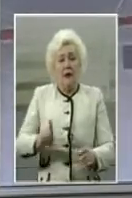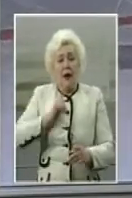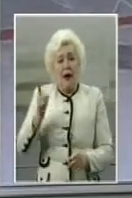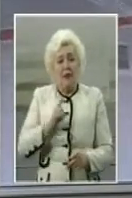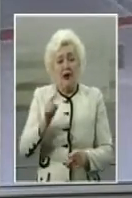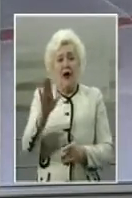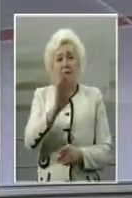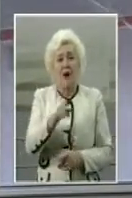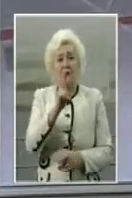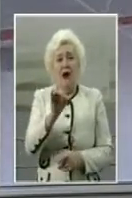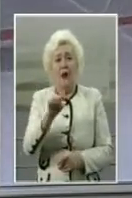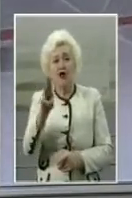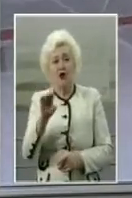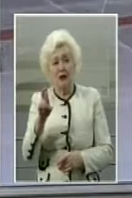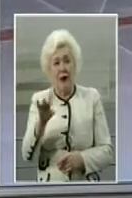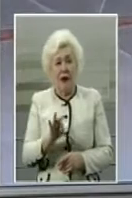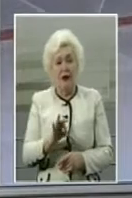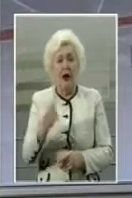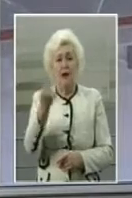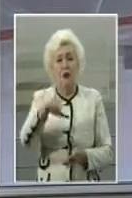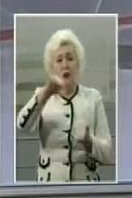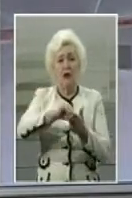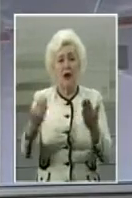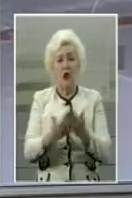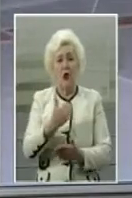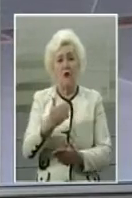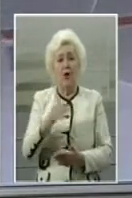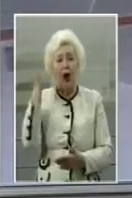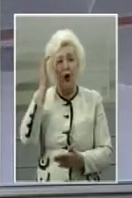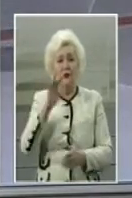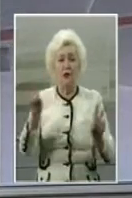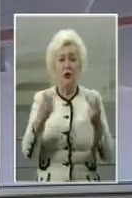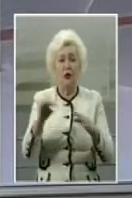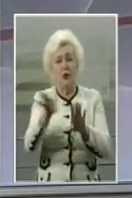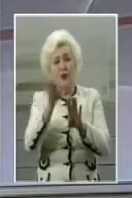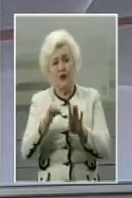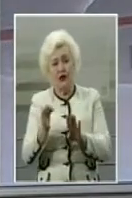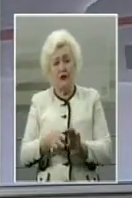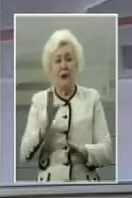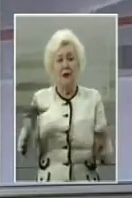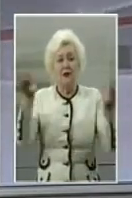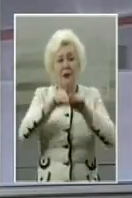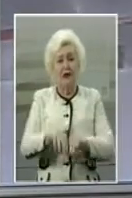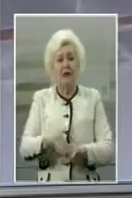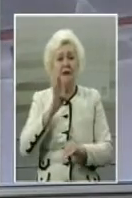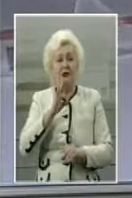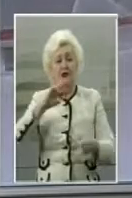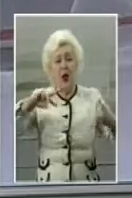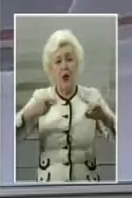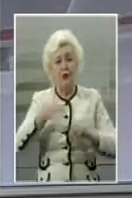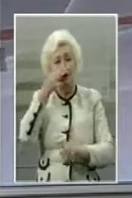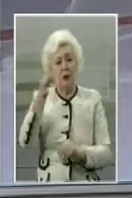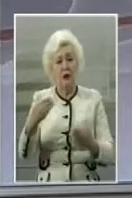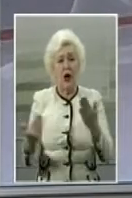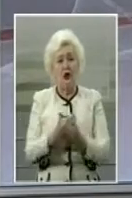Майстриня Валентина Камишна – одна з учасниць Новокаховського клубу вишивальниць. Збираючись разом, жінки обмінюються досвідом, досліджують